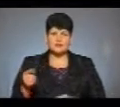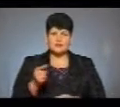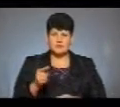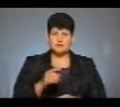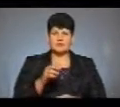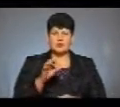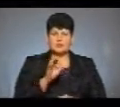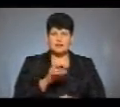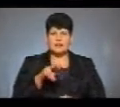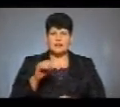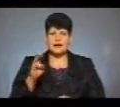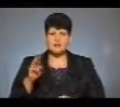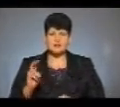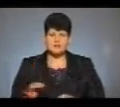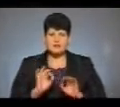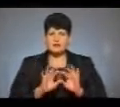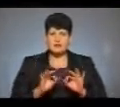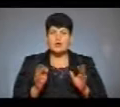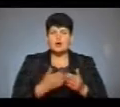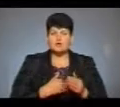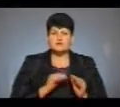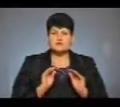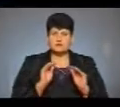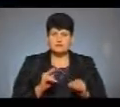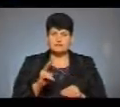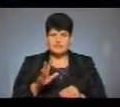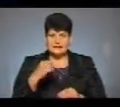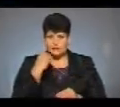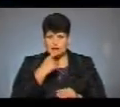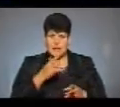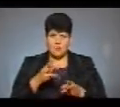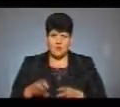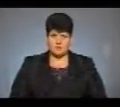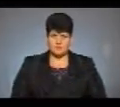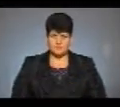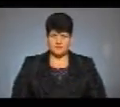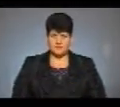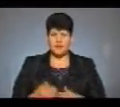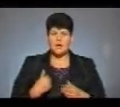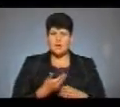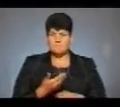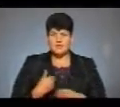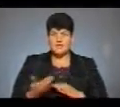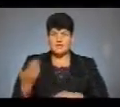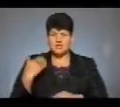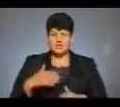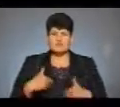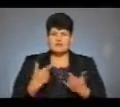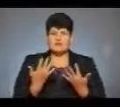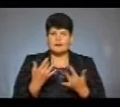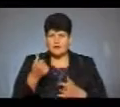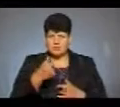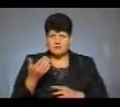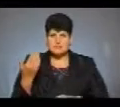Оксана Лешків розповідає, хоче встановити у квартирі індивідуальне опалення. Ми раніше зверталися кілька років тому,